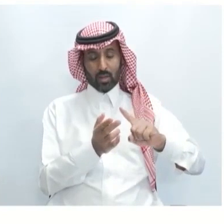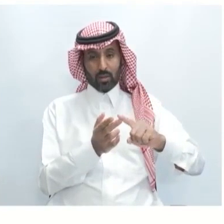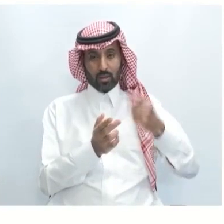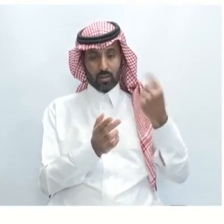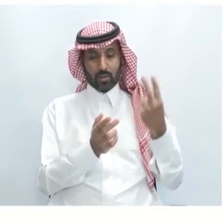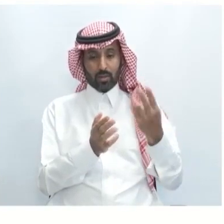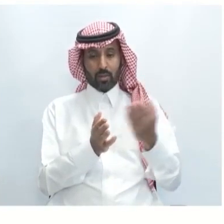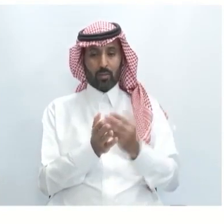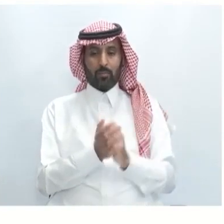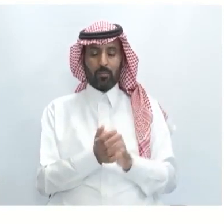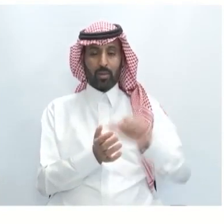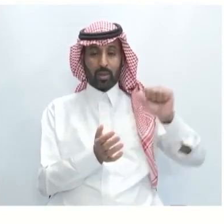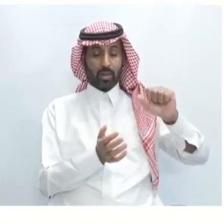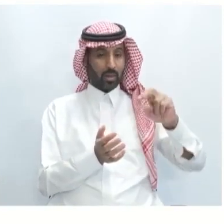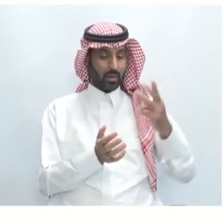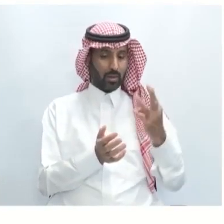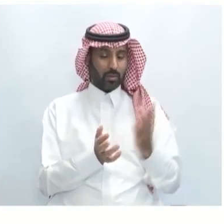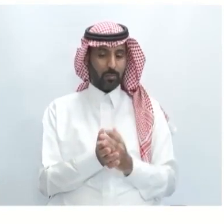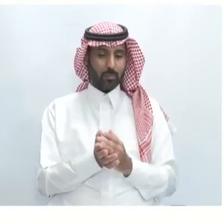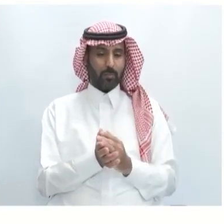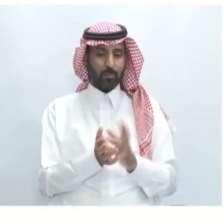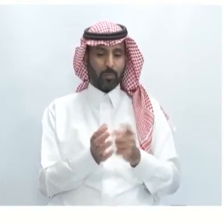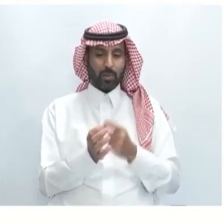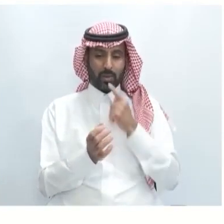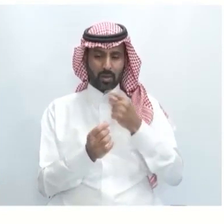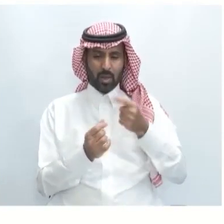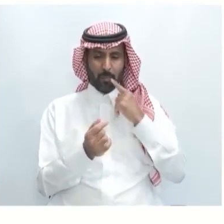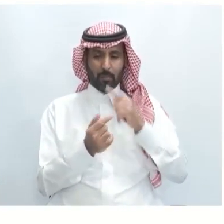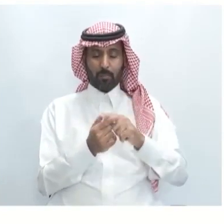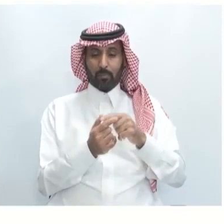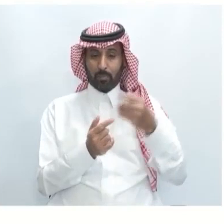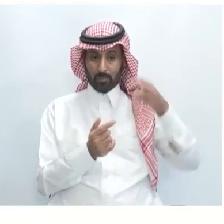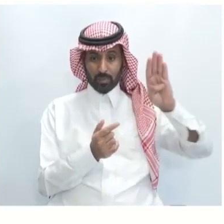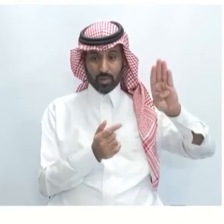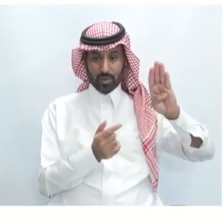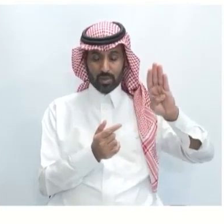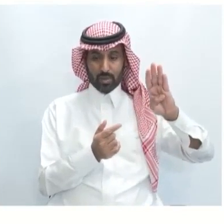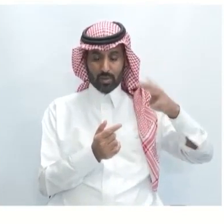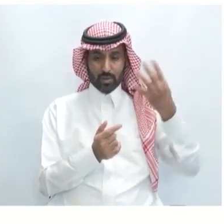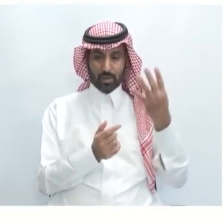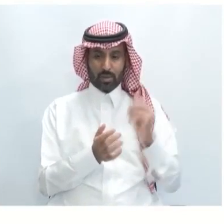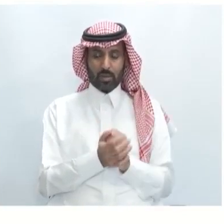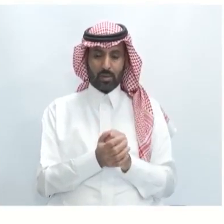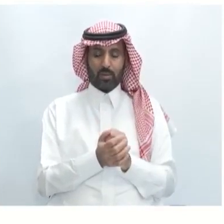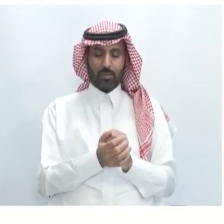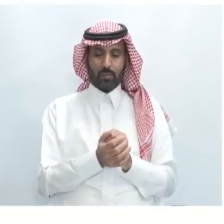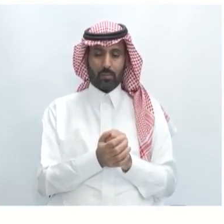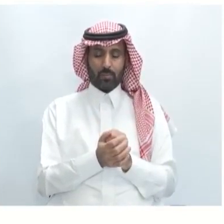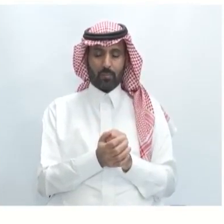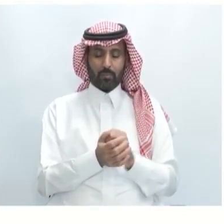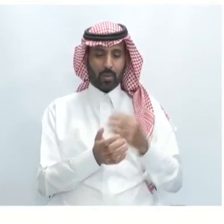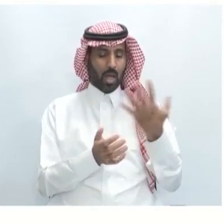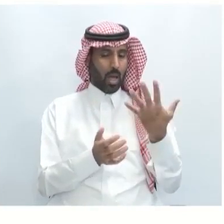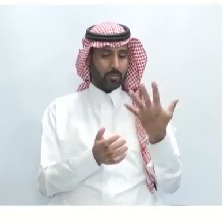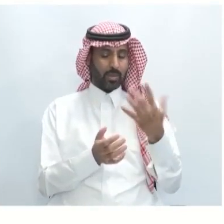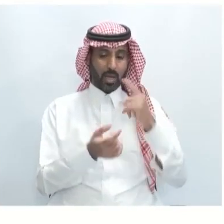بترتيب معين بوليمر ويتكون من احماض اذا هو عباره عن البروتين ورابطه اميديه تجمع